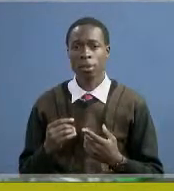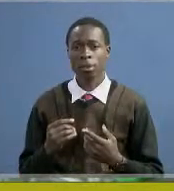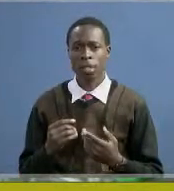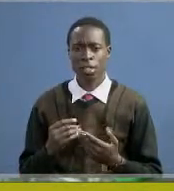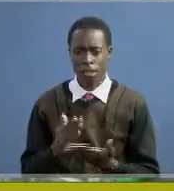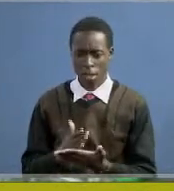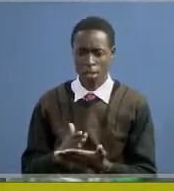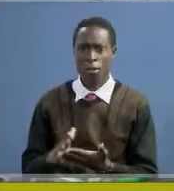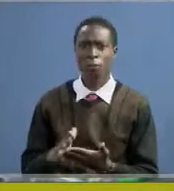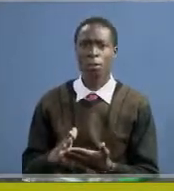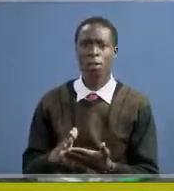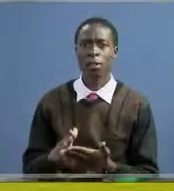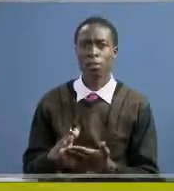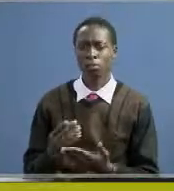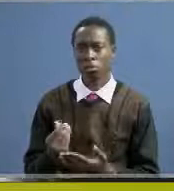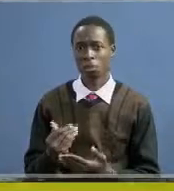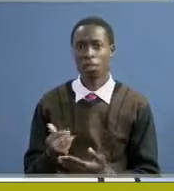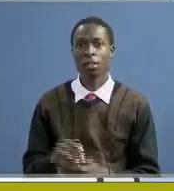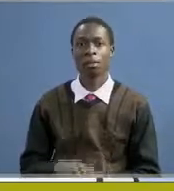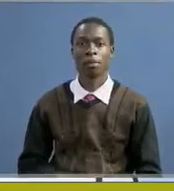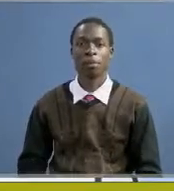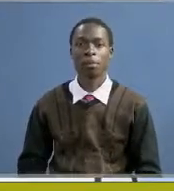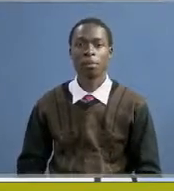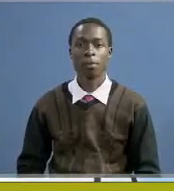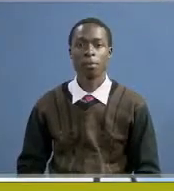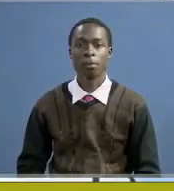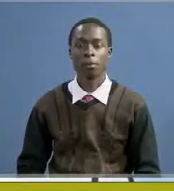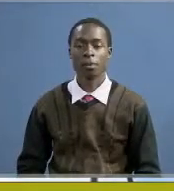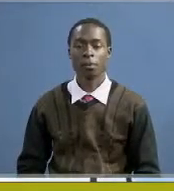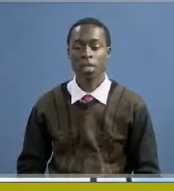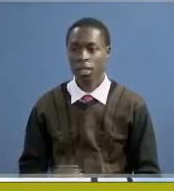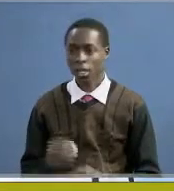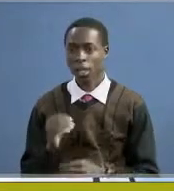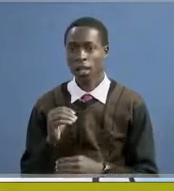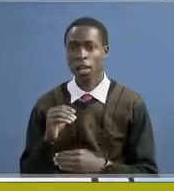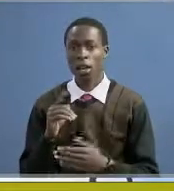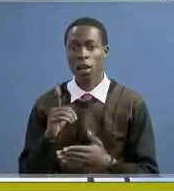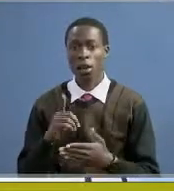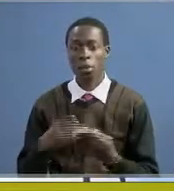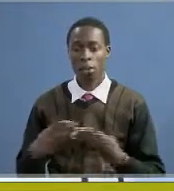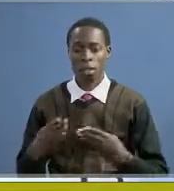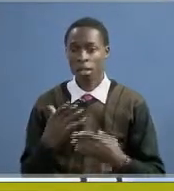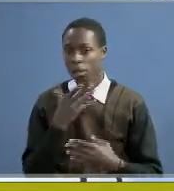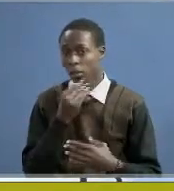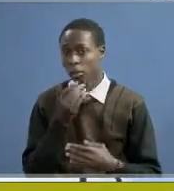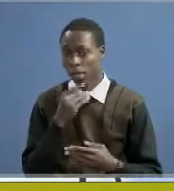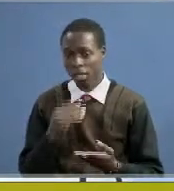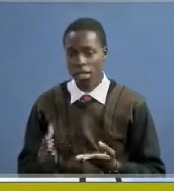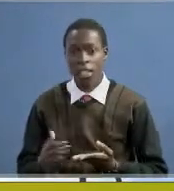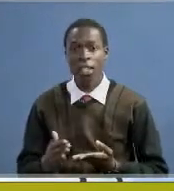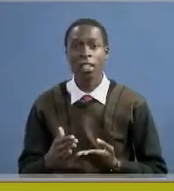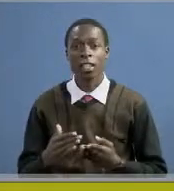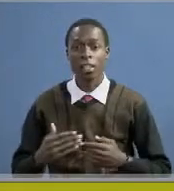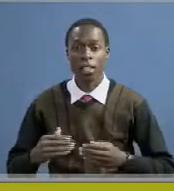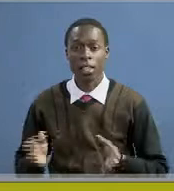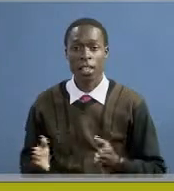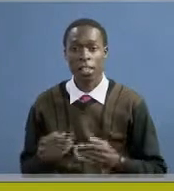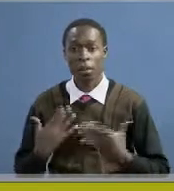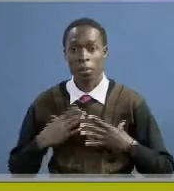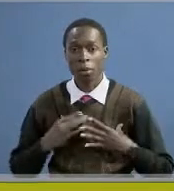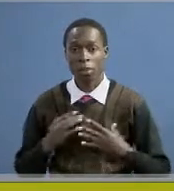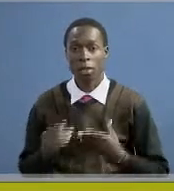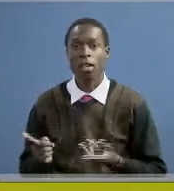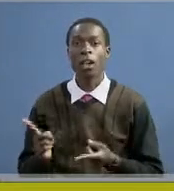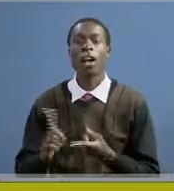slashing of the deals. Yes. Na je, wanabiashara hutia moyo wanunuzi katika duka hizi